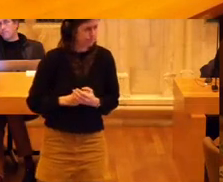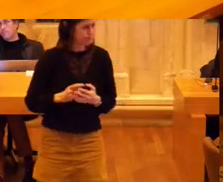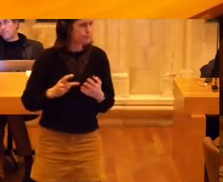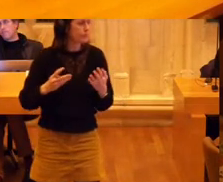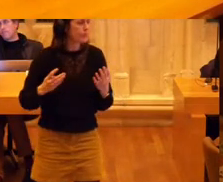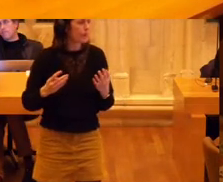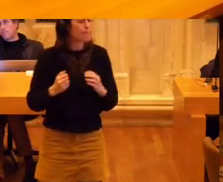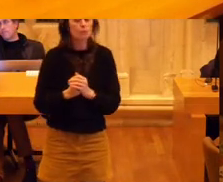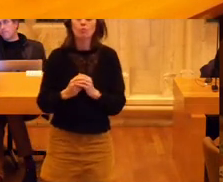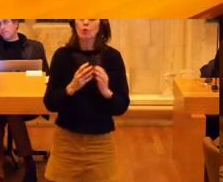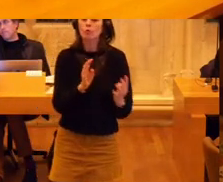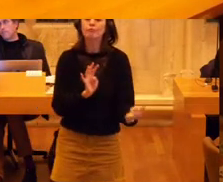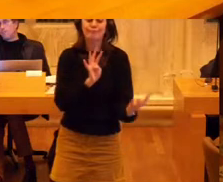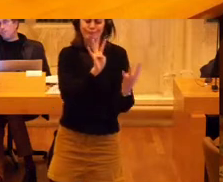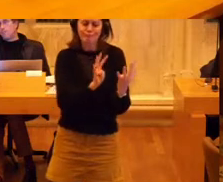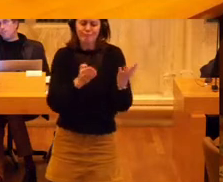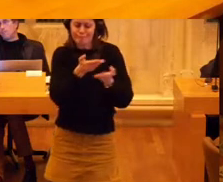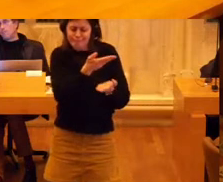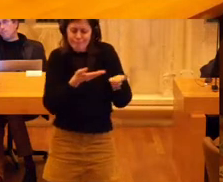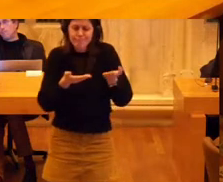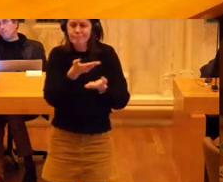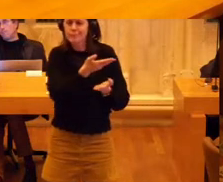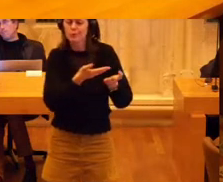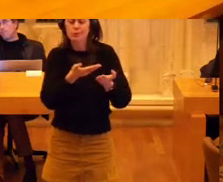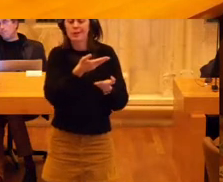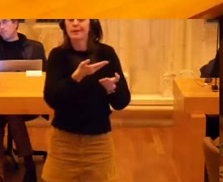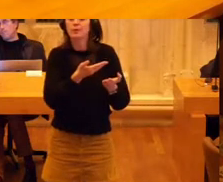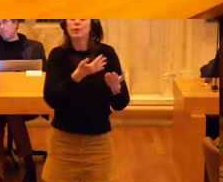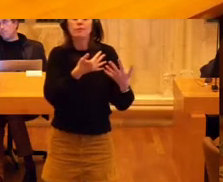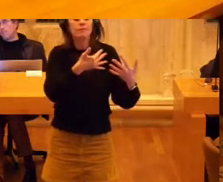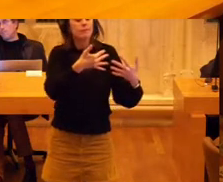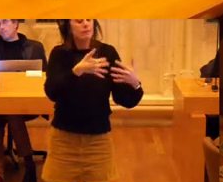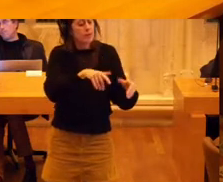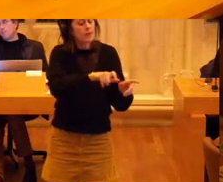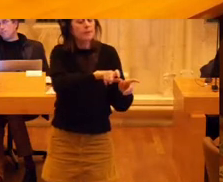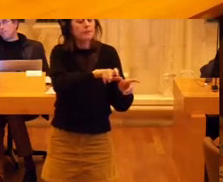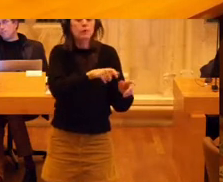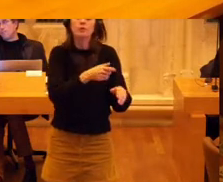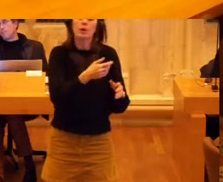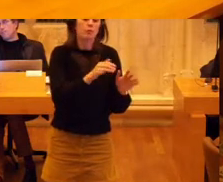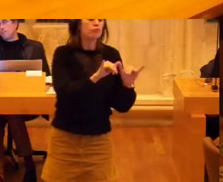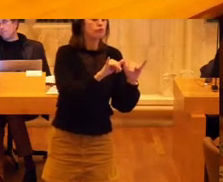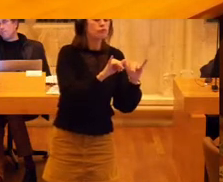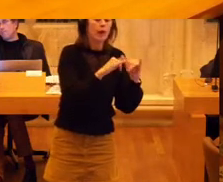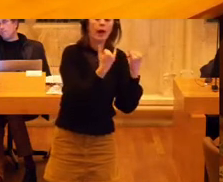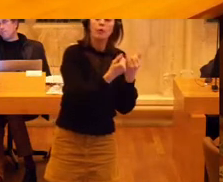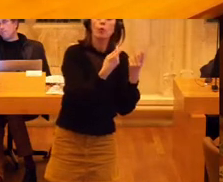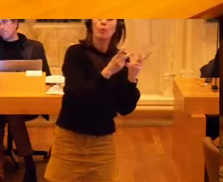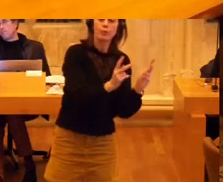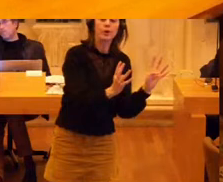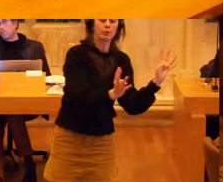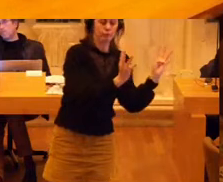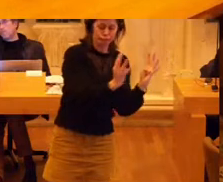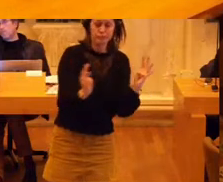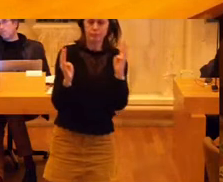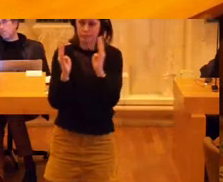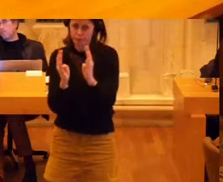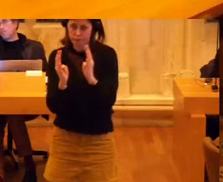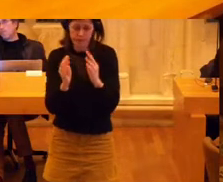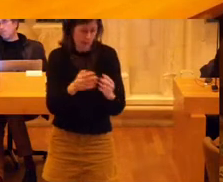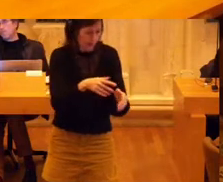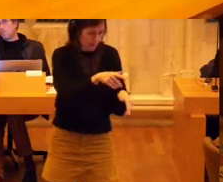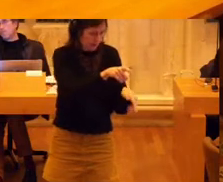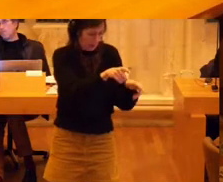J'évoquais une concertation, le retour de cette concertation, donc deux réunions publiques se sont tenues, deux réunions avec les personnes